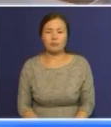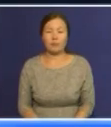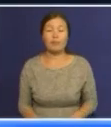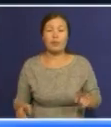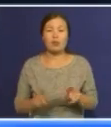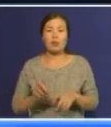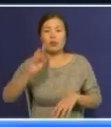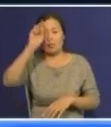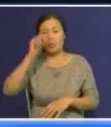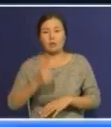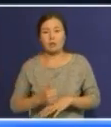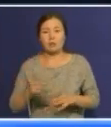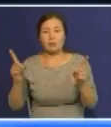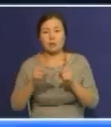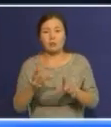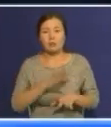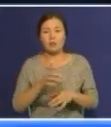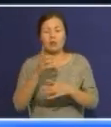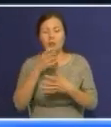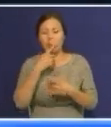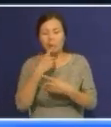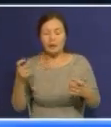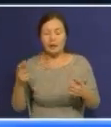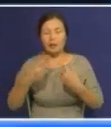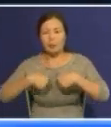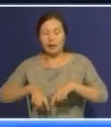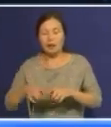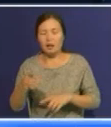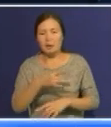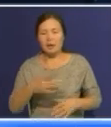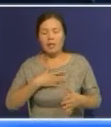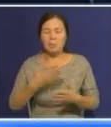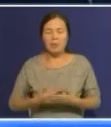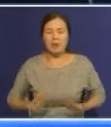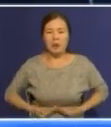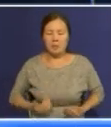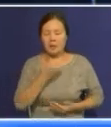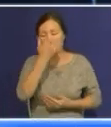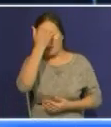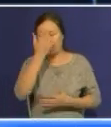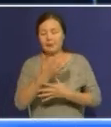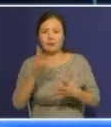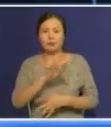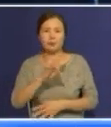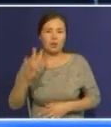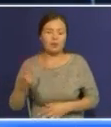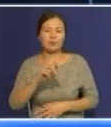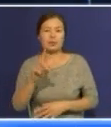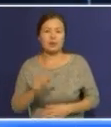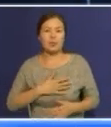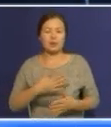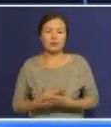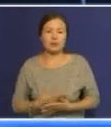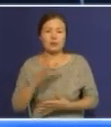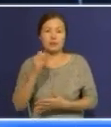Также глава государства провел встречу с общественностью региона. Жители и актив области выразили благодарность Нурсултану Назарбаеву за